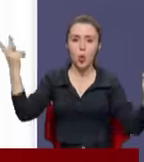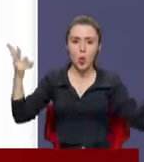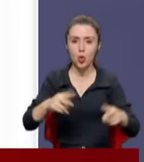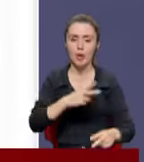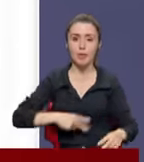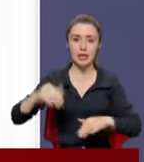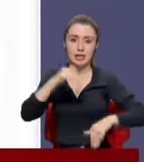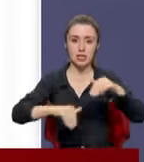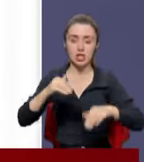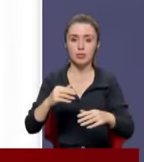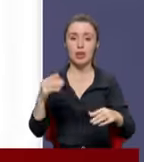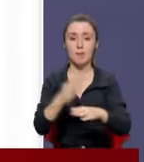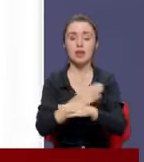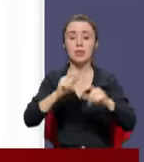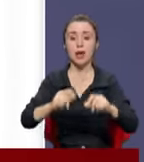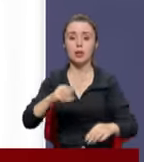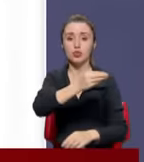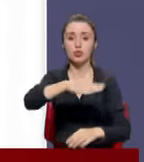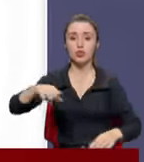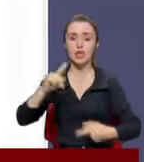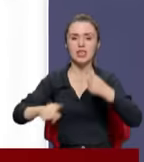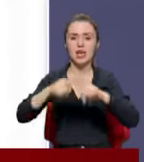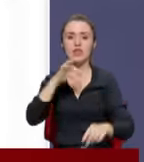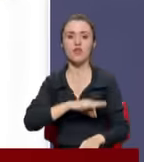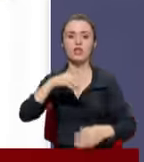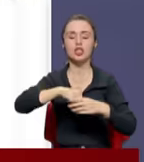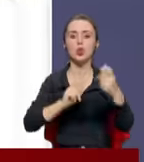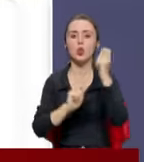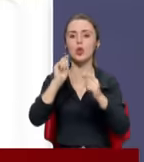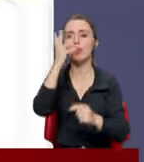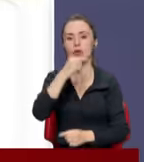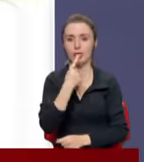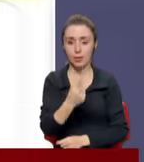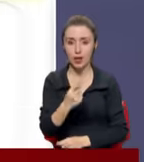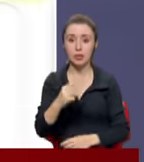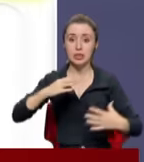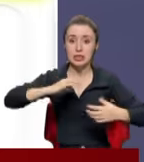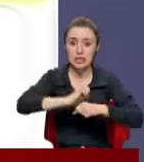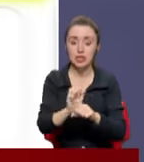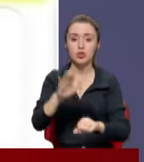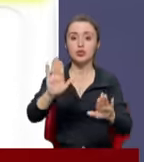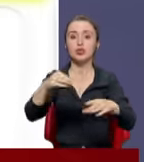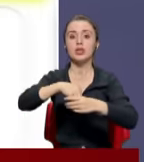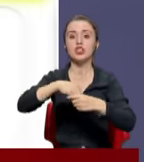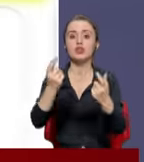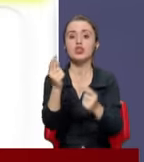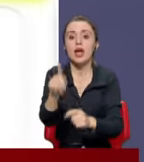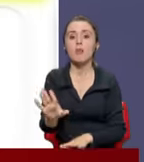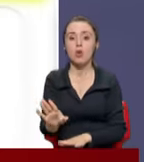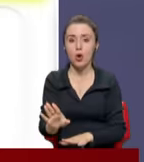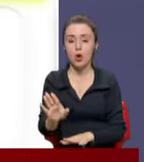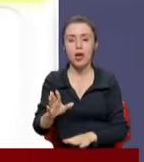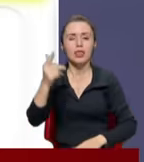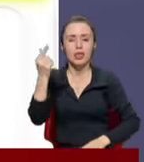seçimine malzeme yapmak gazzeli çocukları basit siyasi çıkarlar için kullanmak utanç verici bu zulmü durdurmak için bir şey yapmıyorsunuz en En